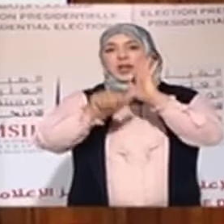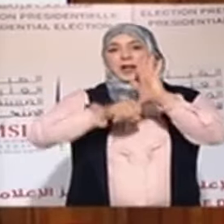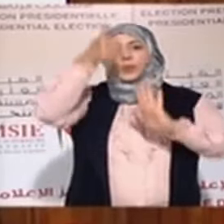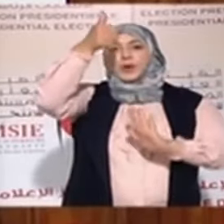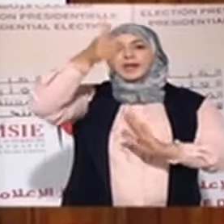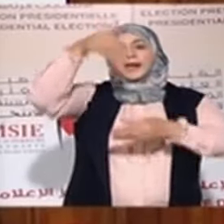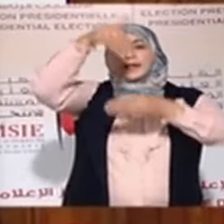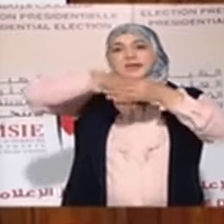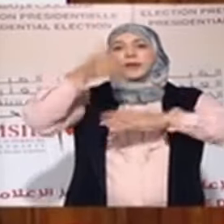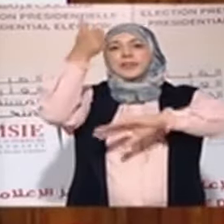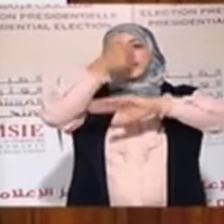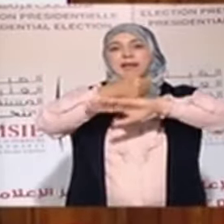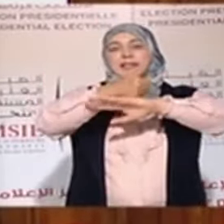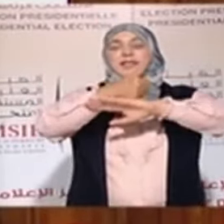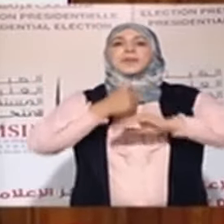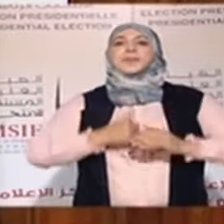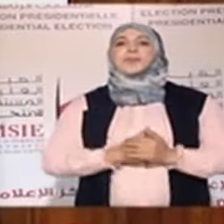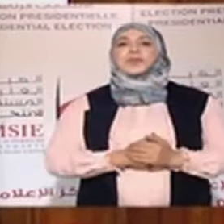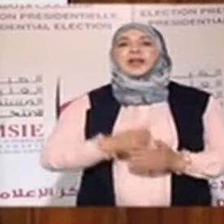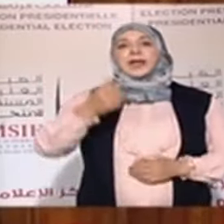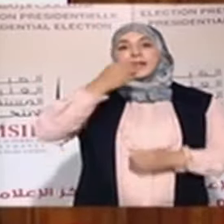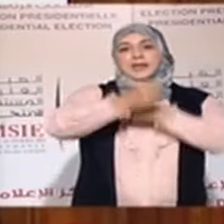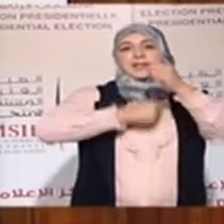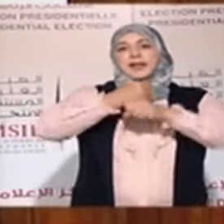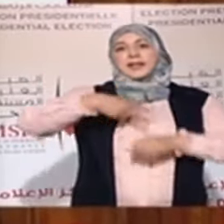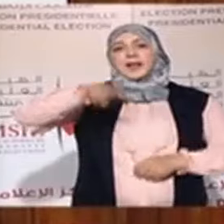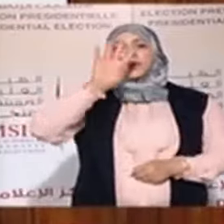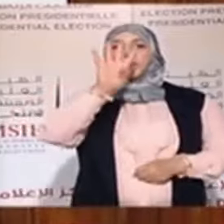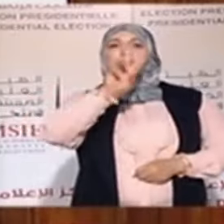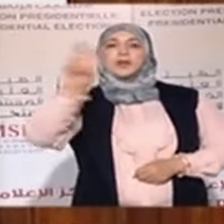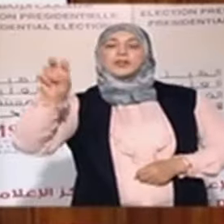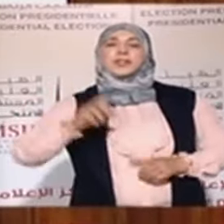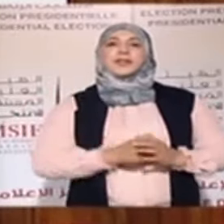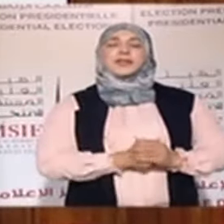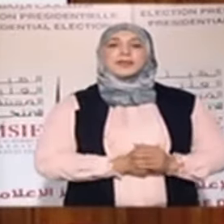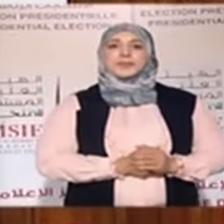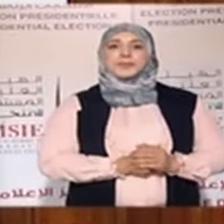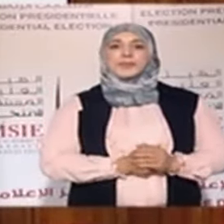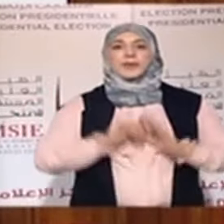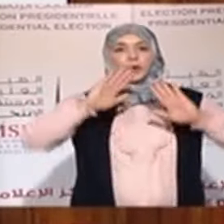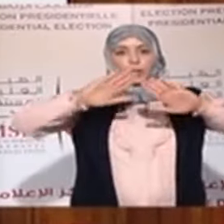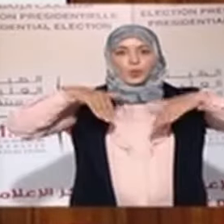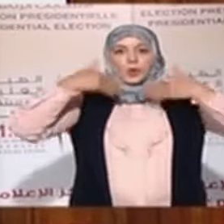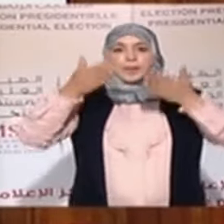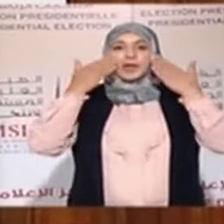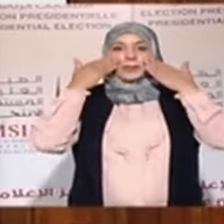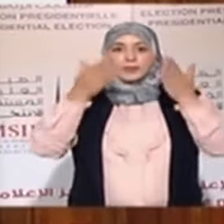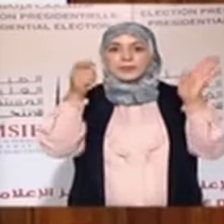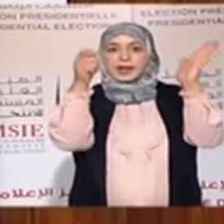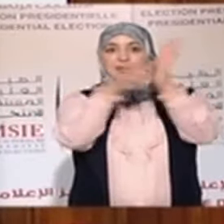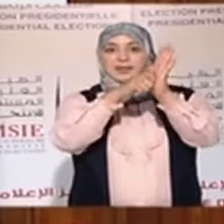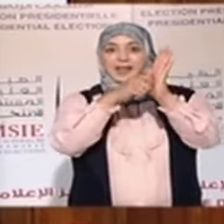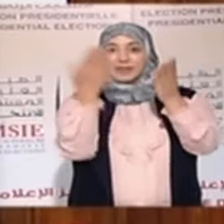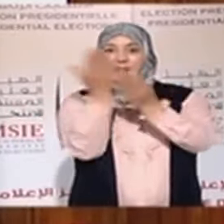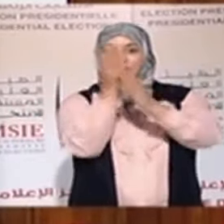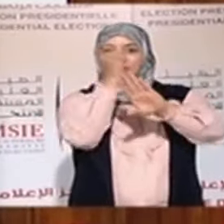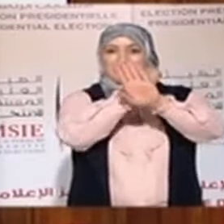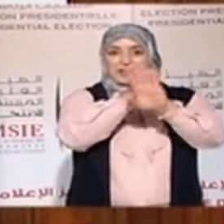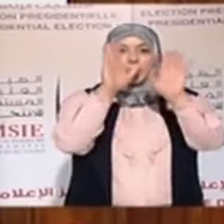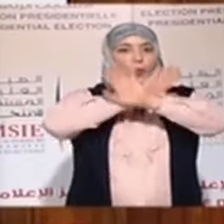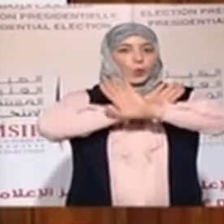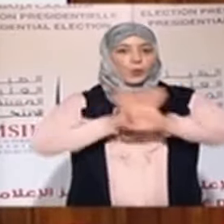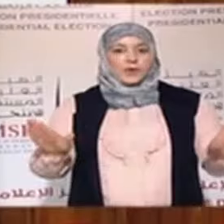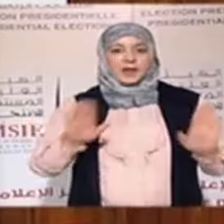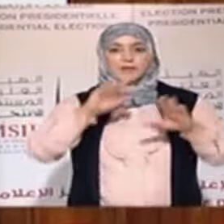الأولية للانتخابات الرئاسية لسنة 2024، وبعد انقضاء أجل الطعن في